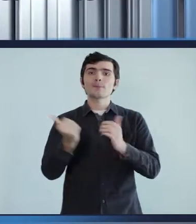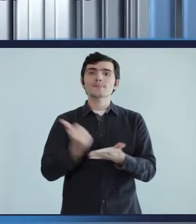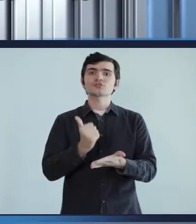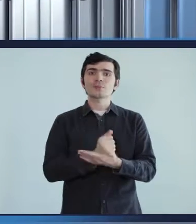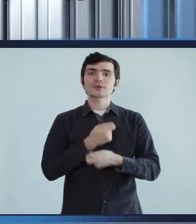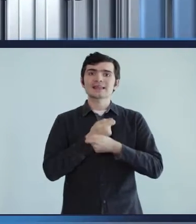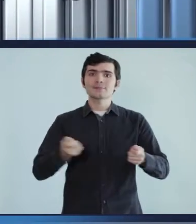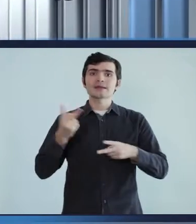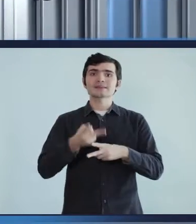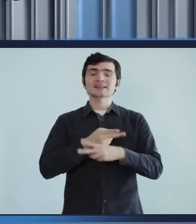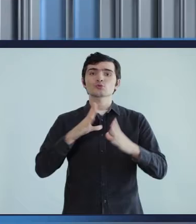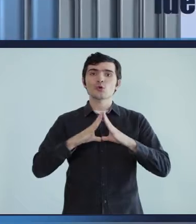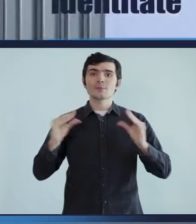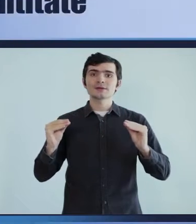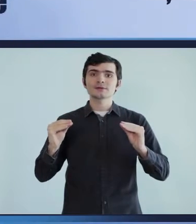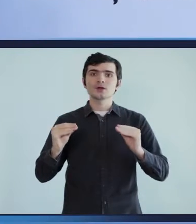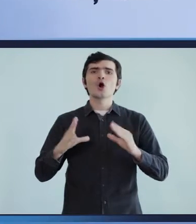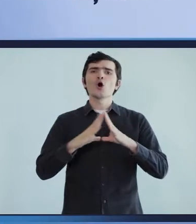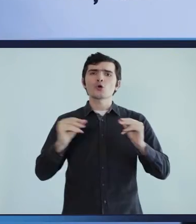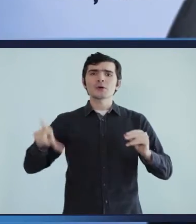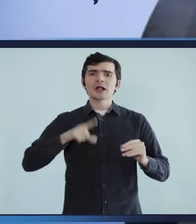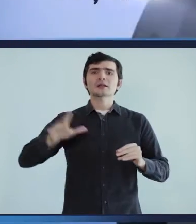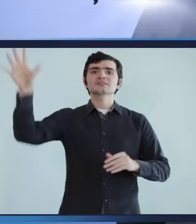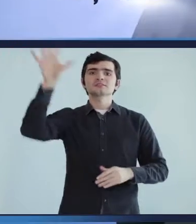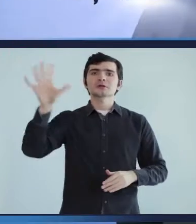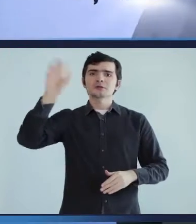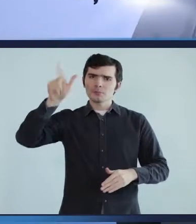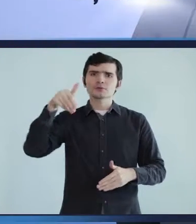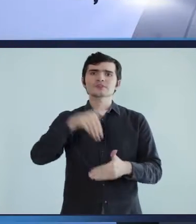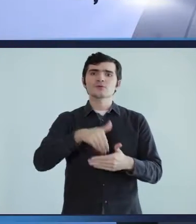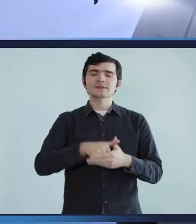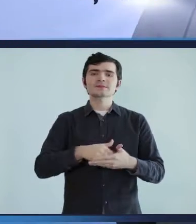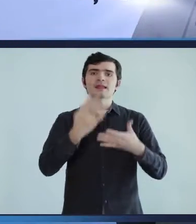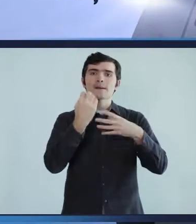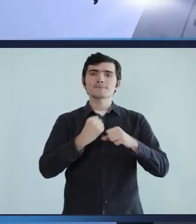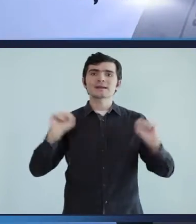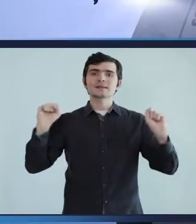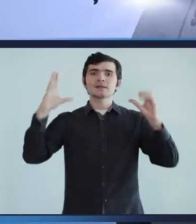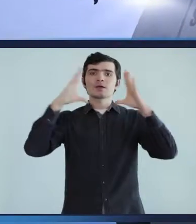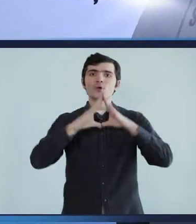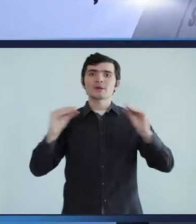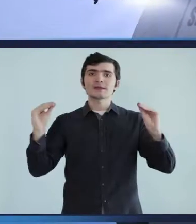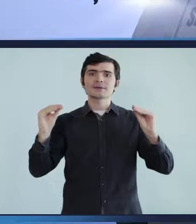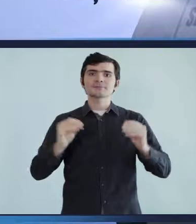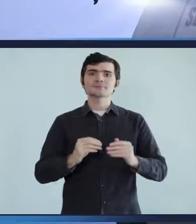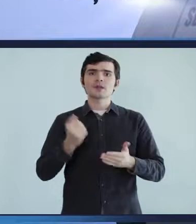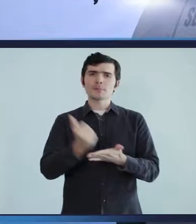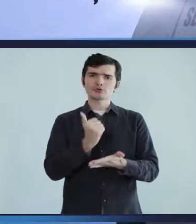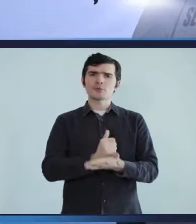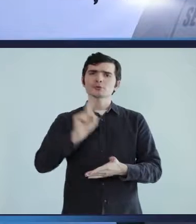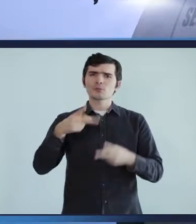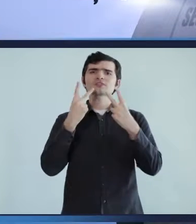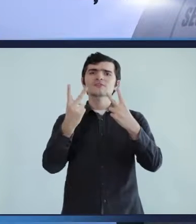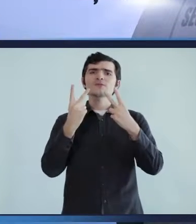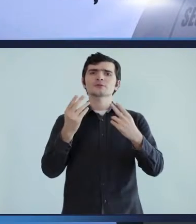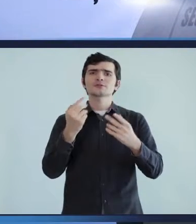pașaportul emis de statul român. Românii aflați în străinătate pot vota la misiunile diplomatice sau consulare. Pașapoartele